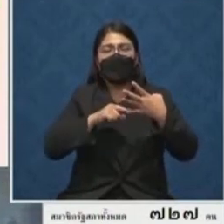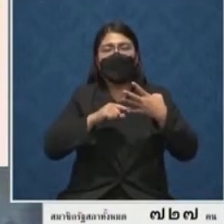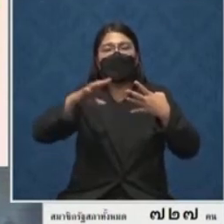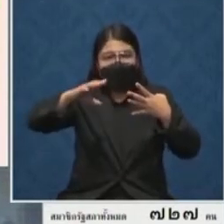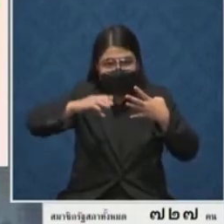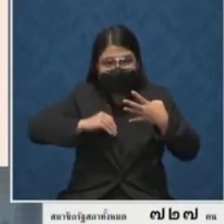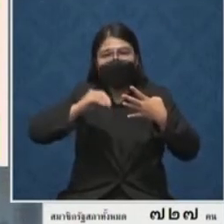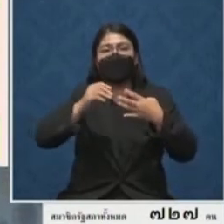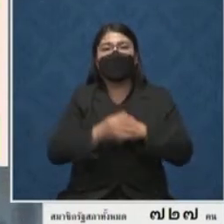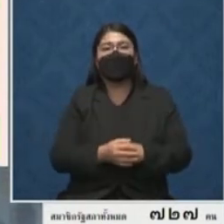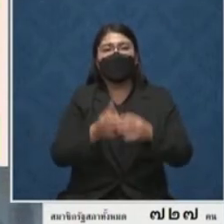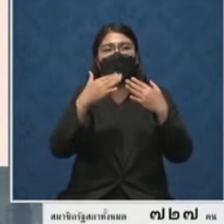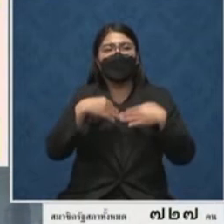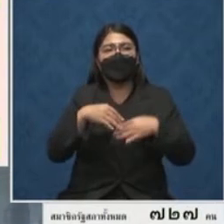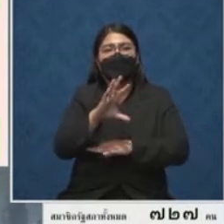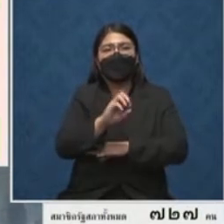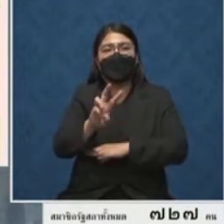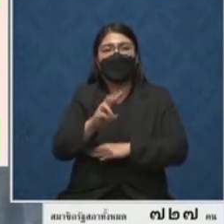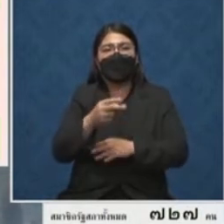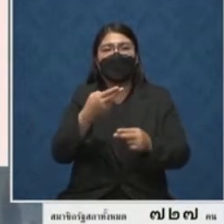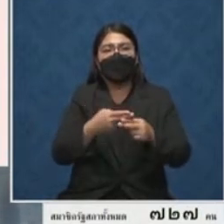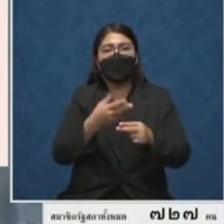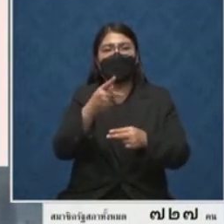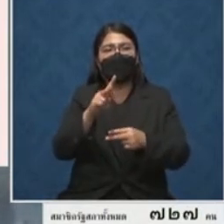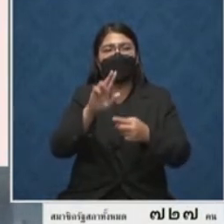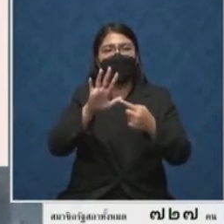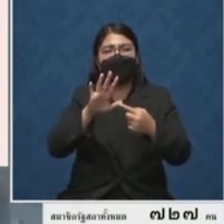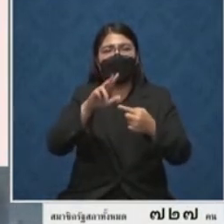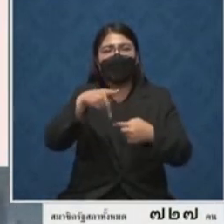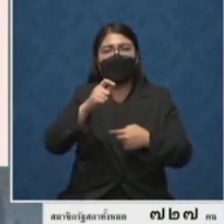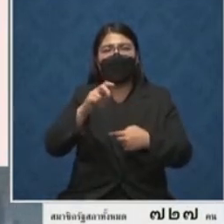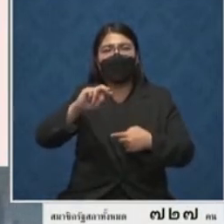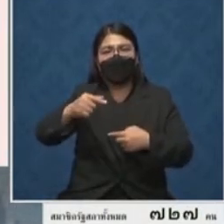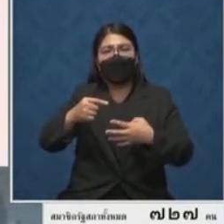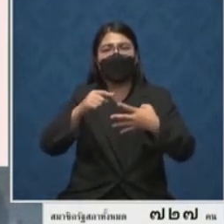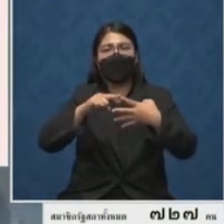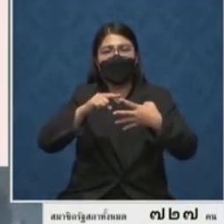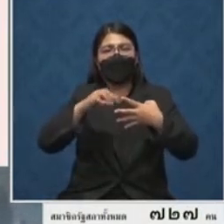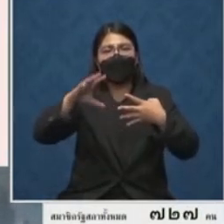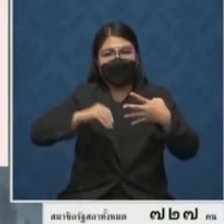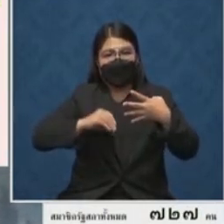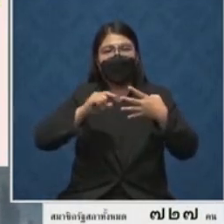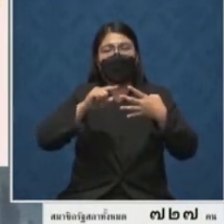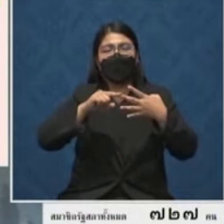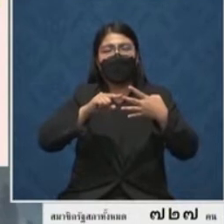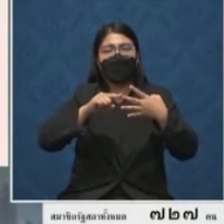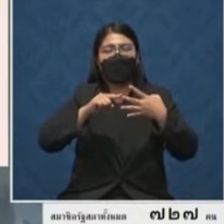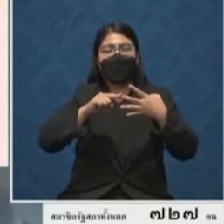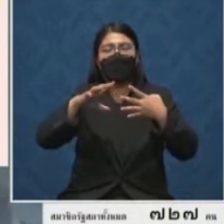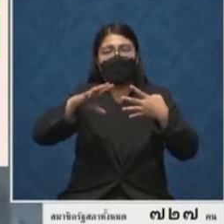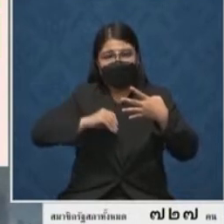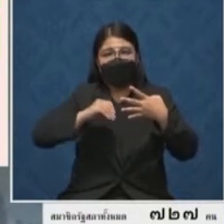การครับ 56นายคำพองเทพาคำ 1รับหลักการ2รับหลัก